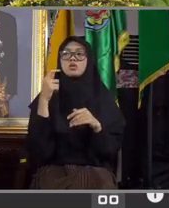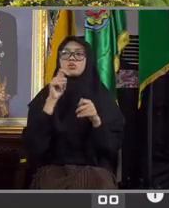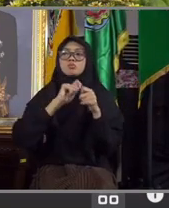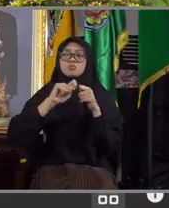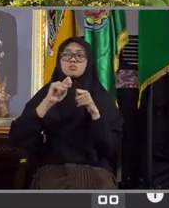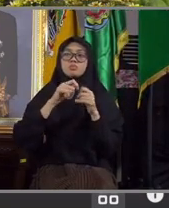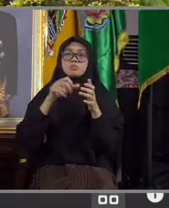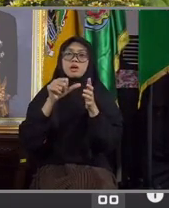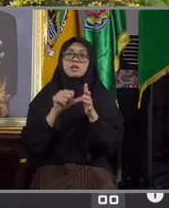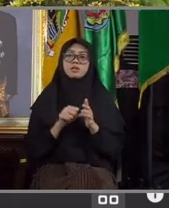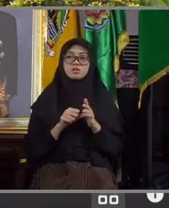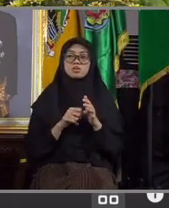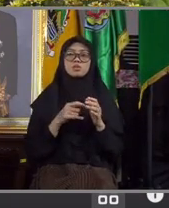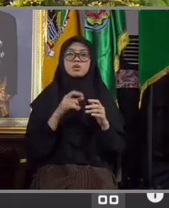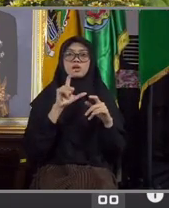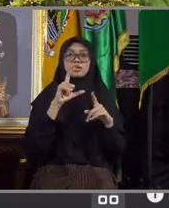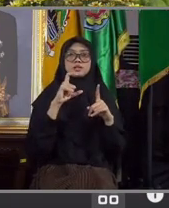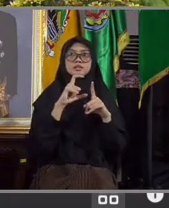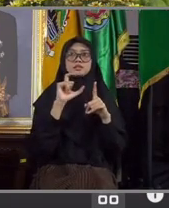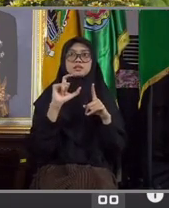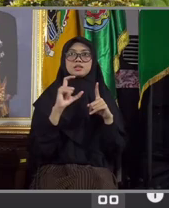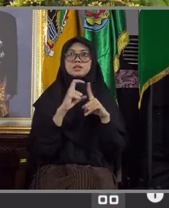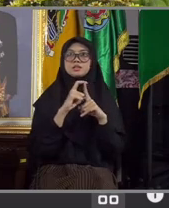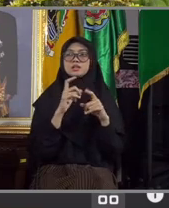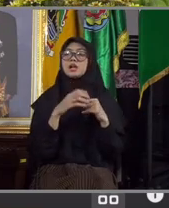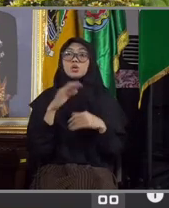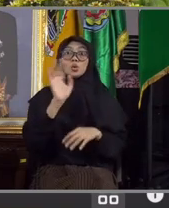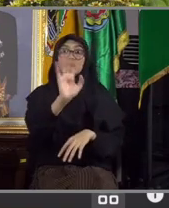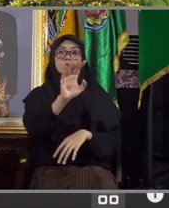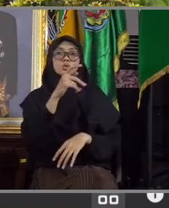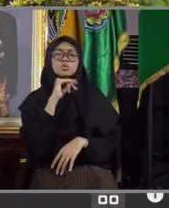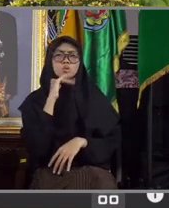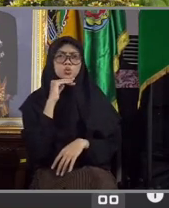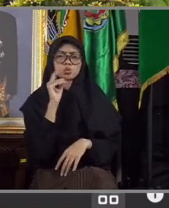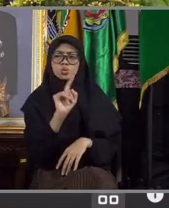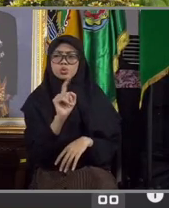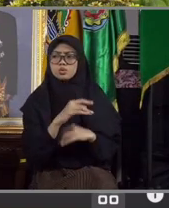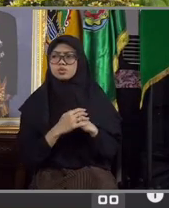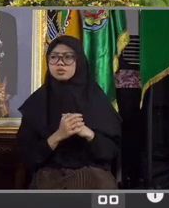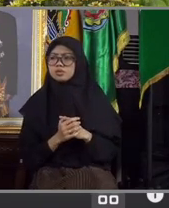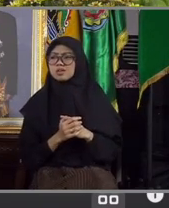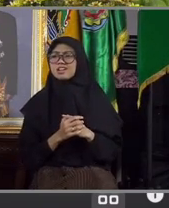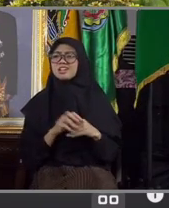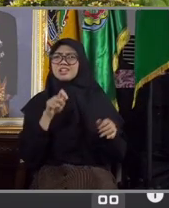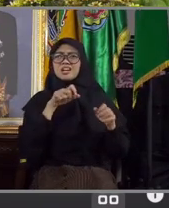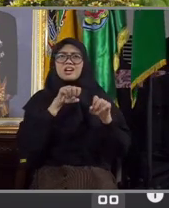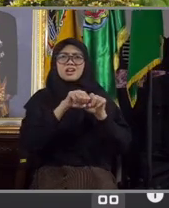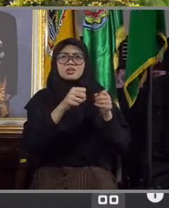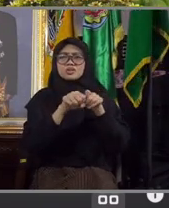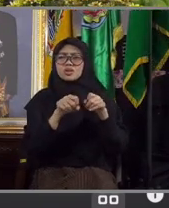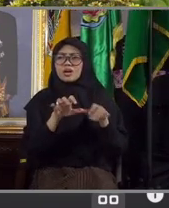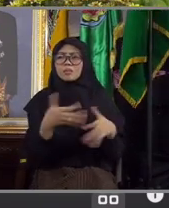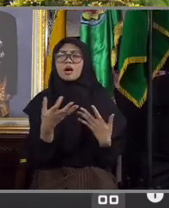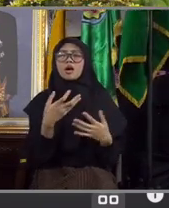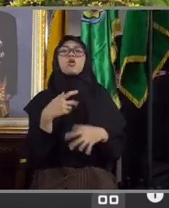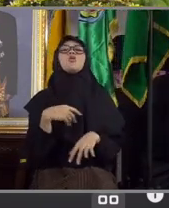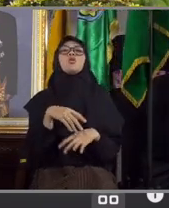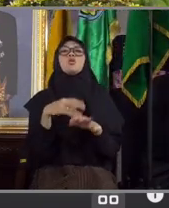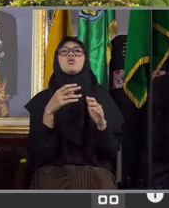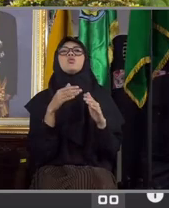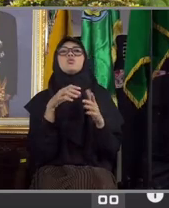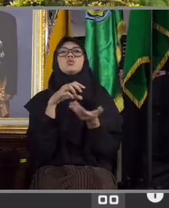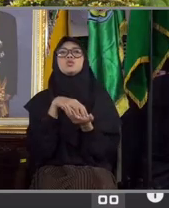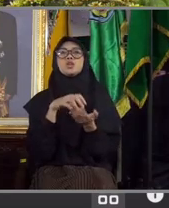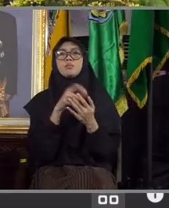Bapak. Demikian ada dapat Bapak. Se. Sing rusak nopo, Bu? Ruang UKS, Bapak.